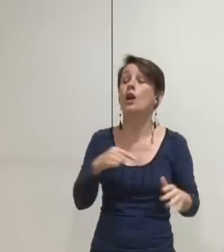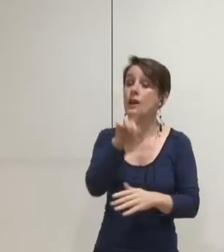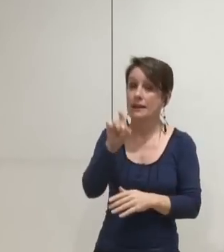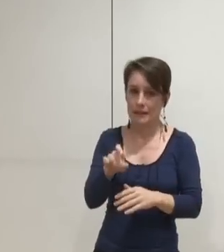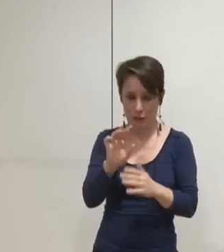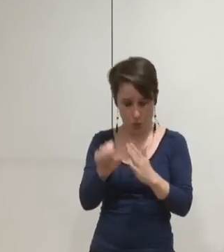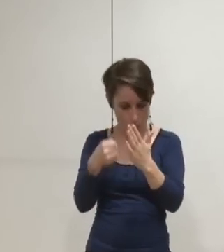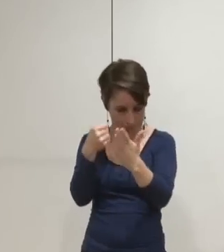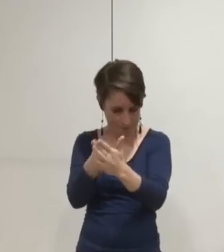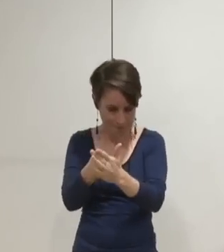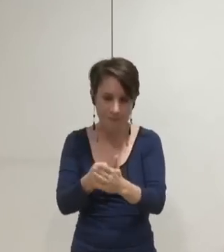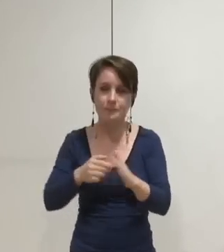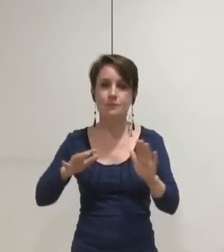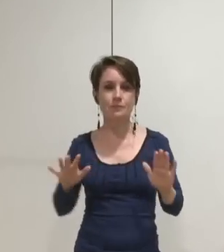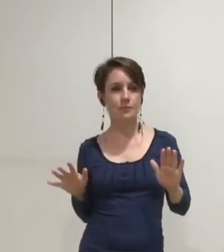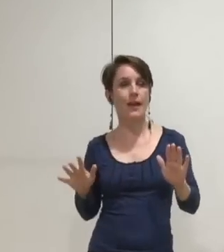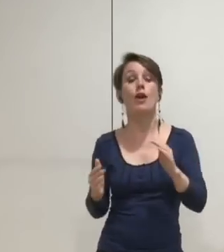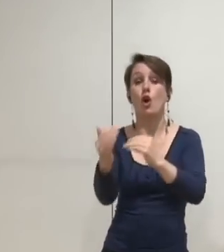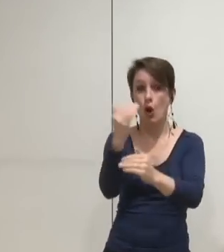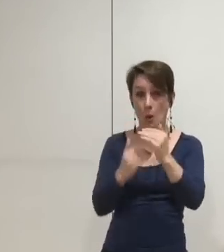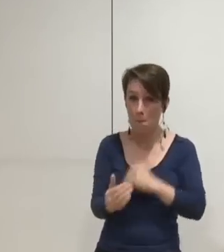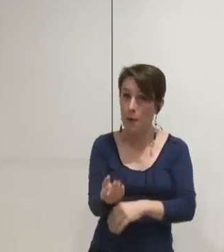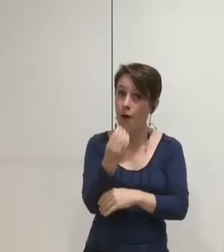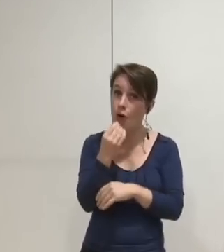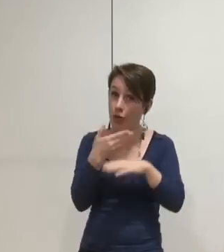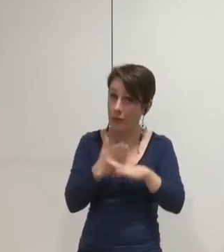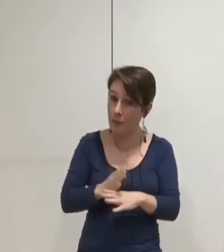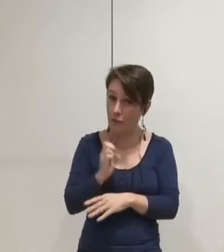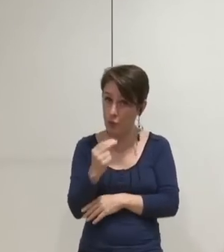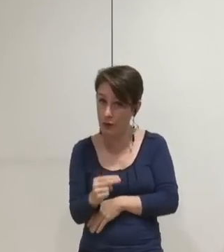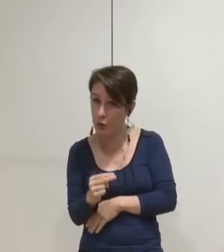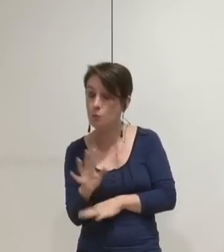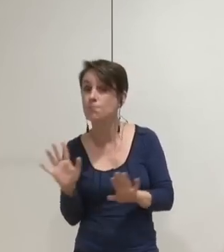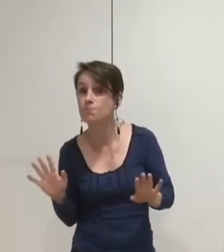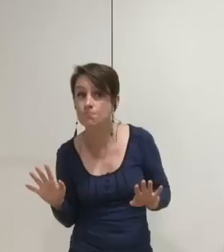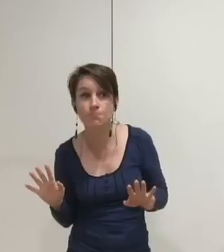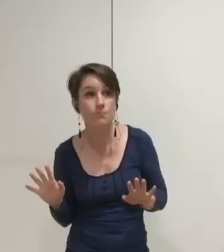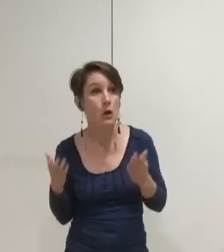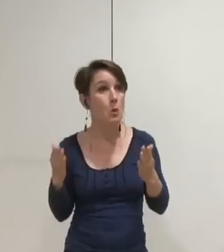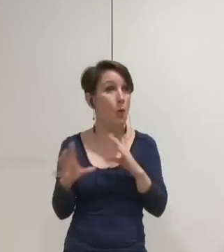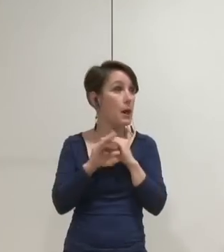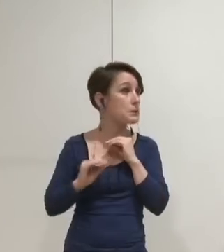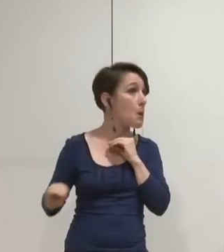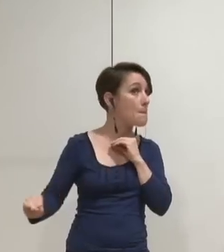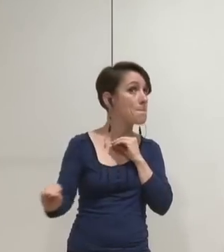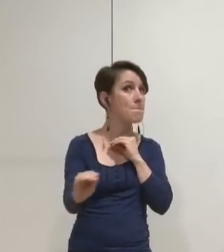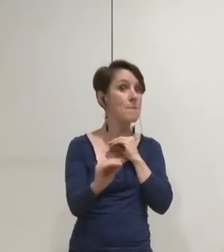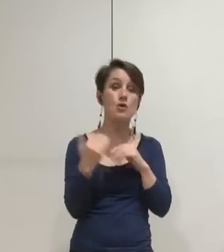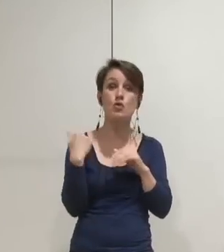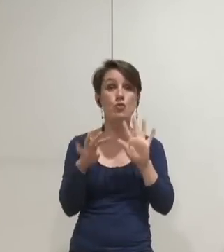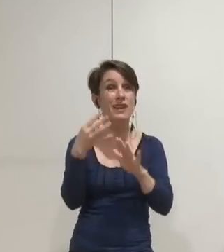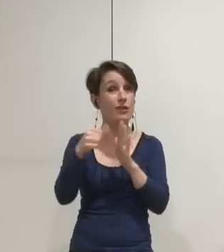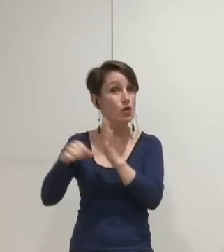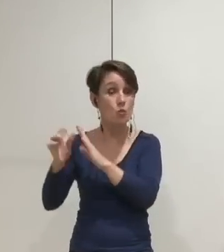qu'est-ce que vous allez est-ce que vous avez prévu un plan cantine bon alors pour l'instant c'est le silence complet sur ce sujet depuis 14 mois